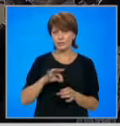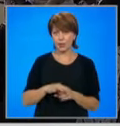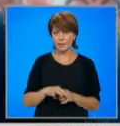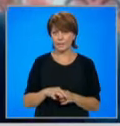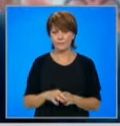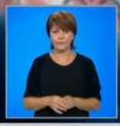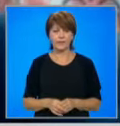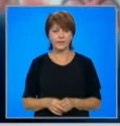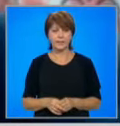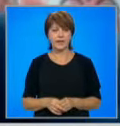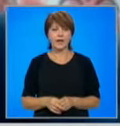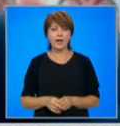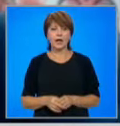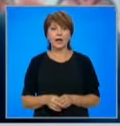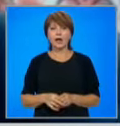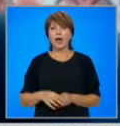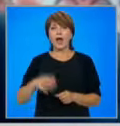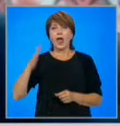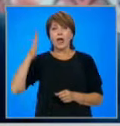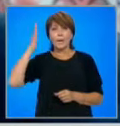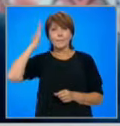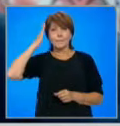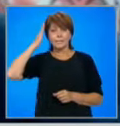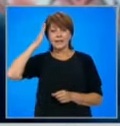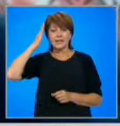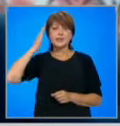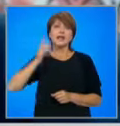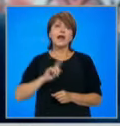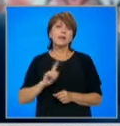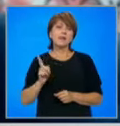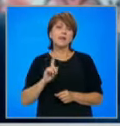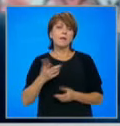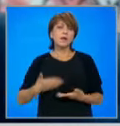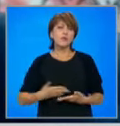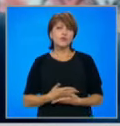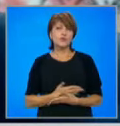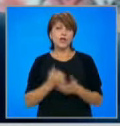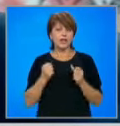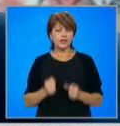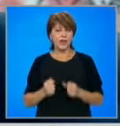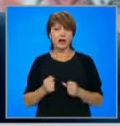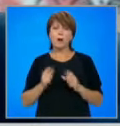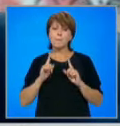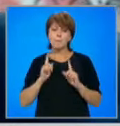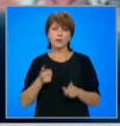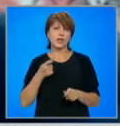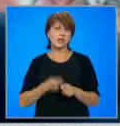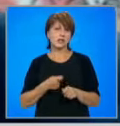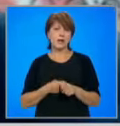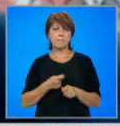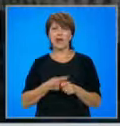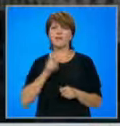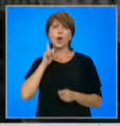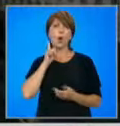държи мандата. Държавният глава няма нужда да я чака въобще. Той може да приложи конституцията, да се издаде указ и да приеме нейните